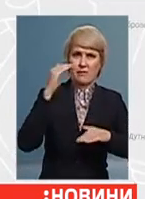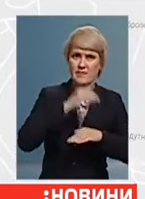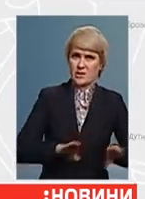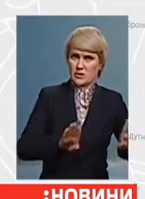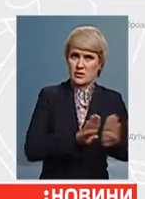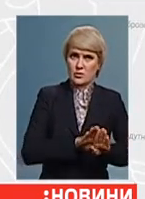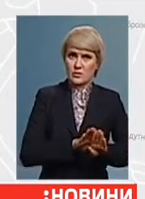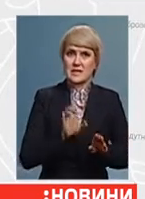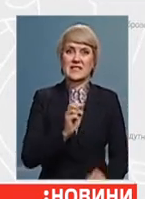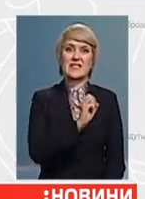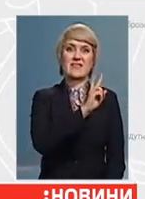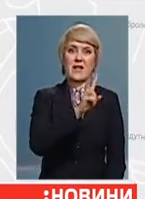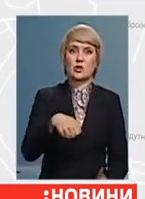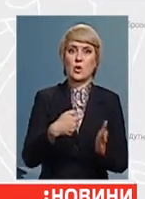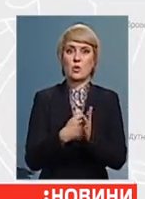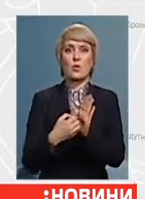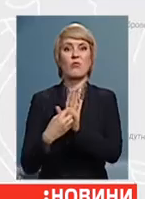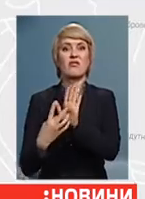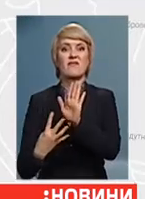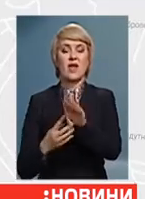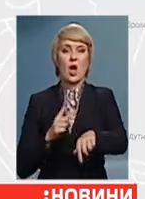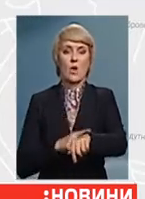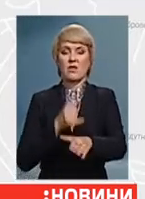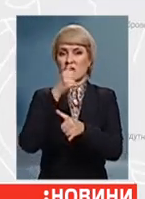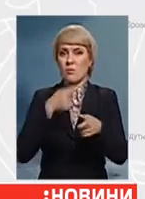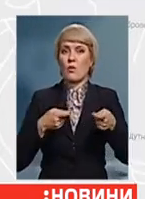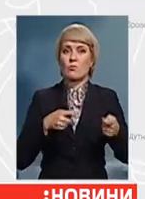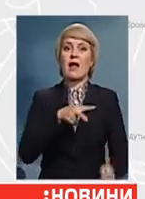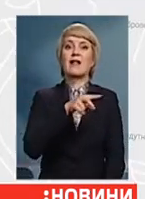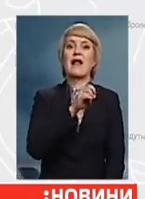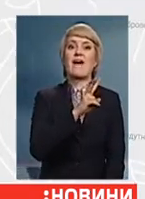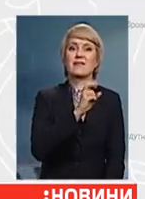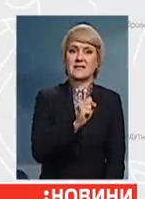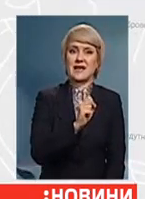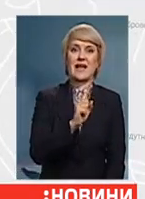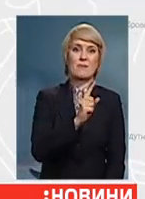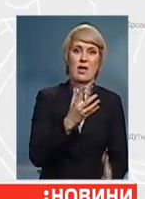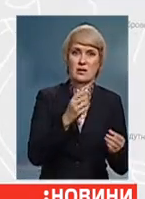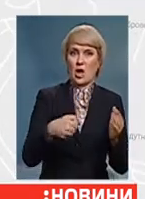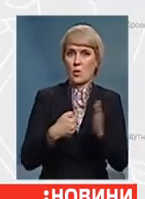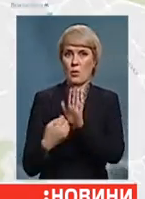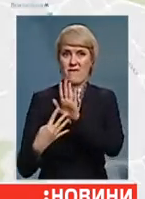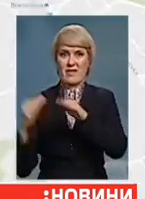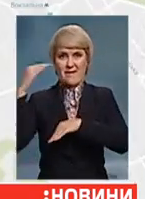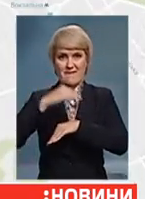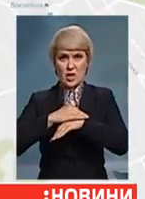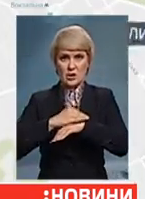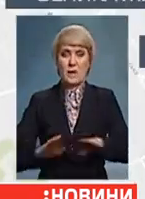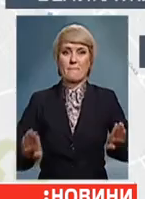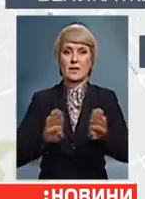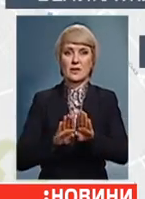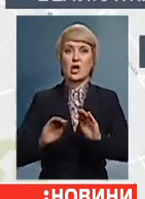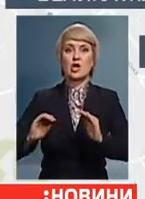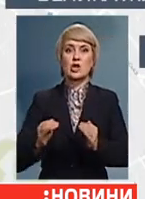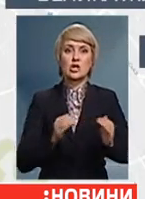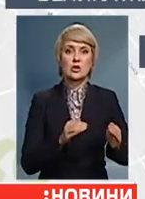попереджає мерія. З 12 до 19 години не можна буде проїхати Лаврської. З 1 дня до 9 вечора перекриють частини вулиць,